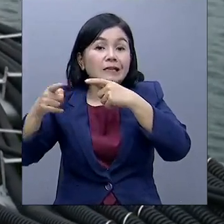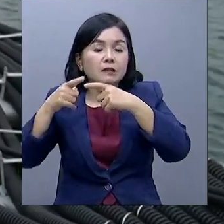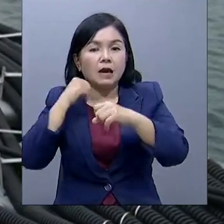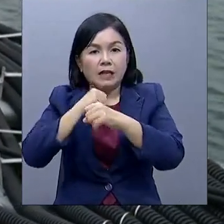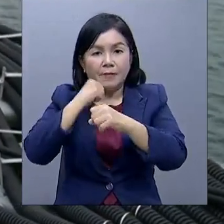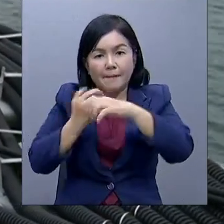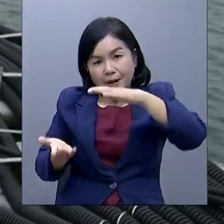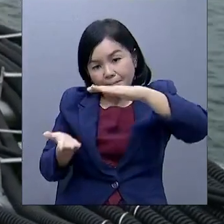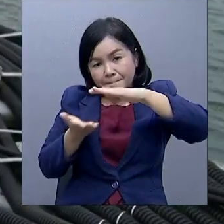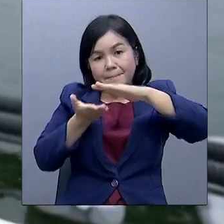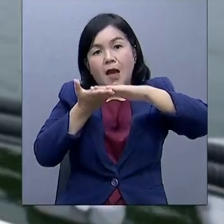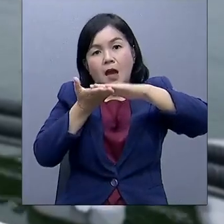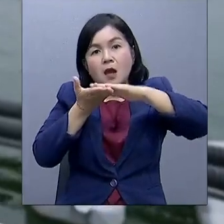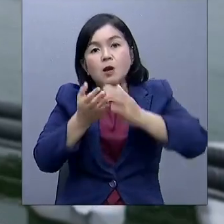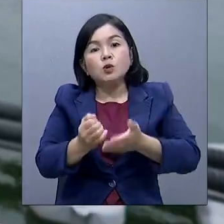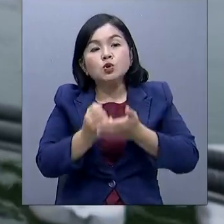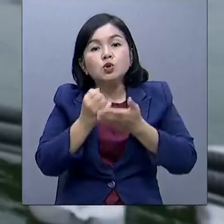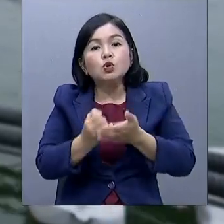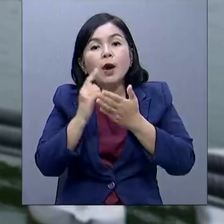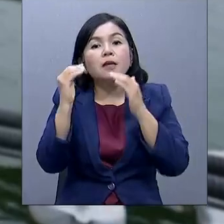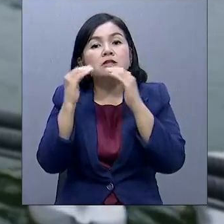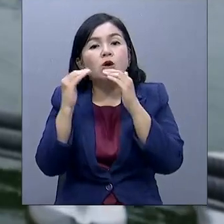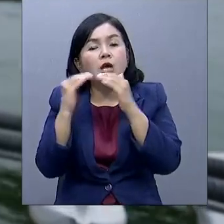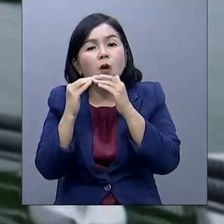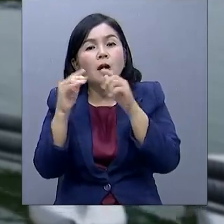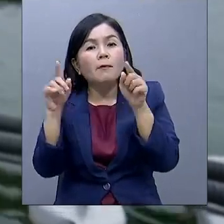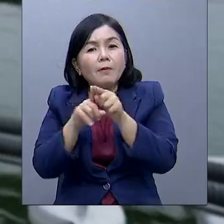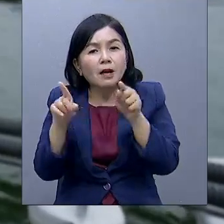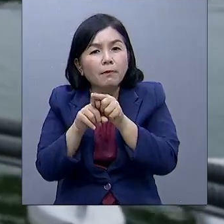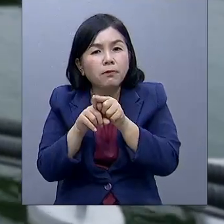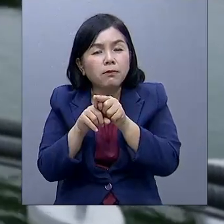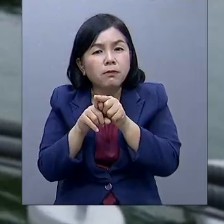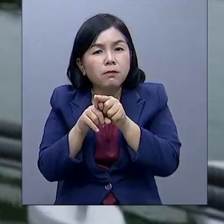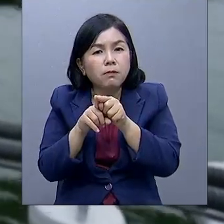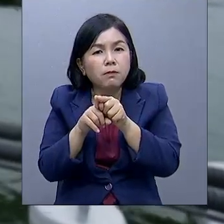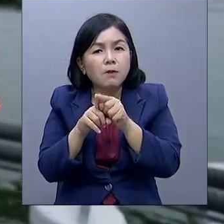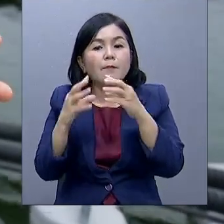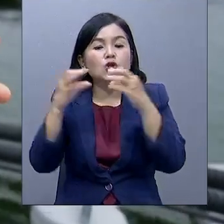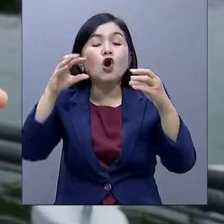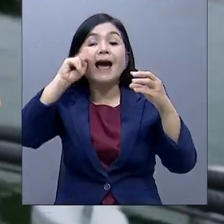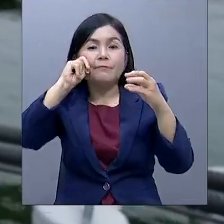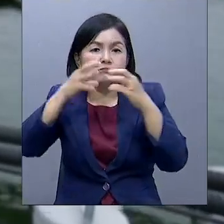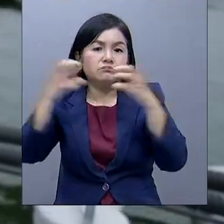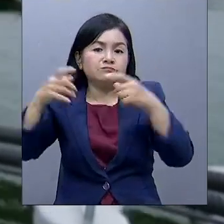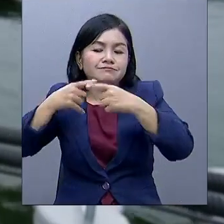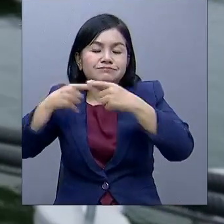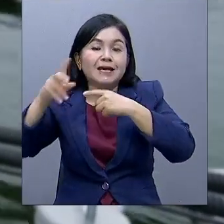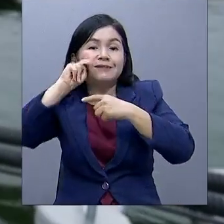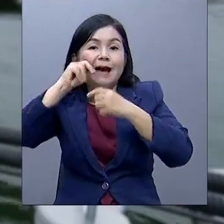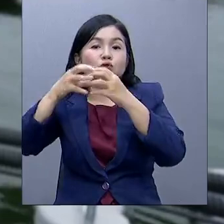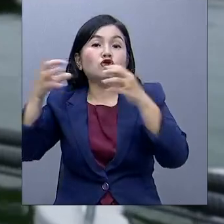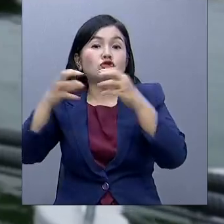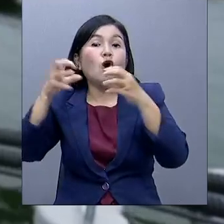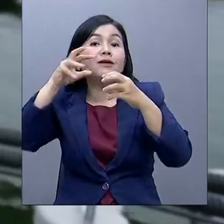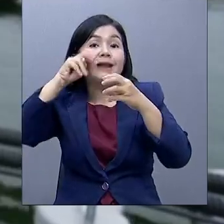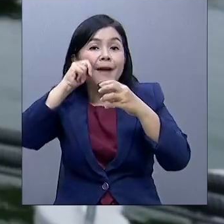ที่เรียกว่ามีคุณสมบัติเทียบเท่าหรือแบบเดียวกันกับท่อประปาที่เราใช้ในงานสาธารณูปโภคใช้ใน